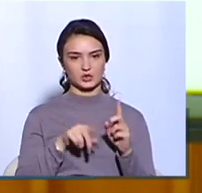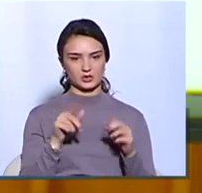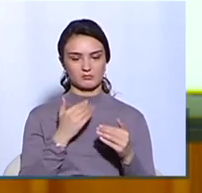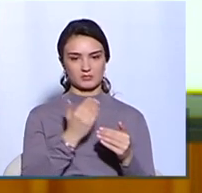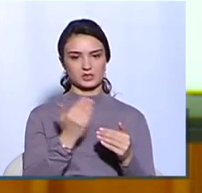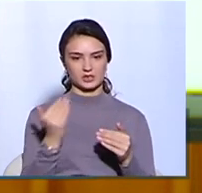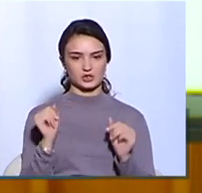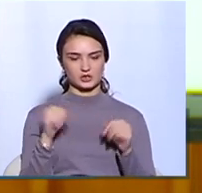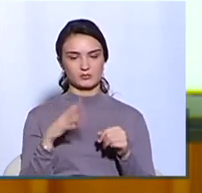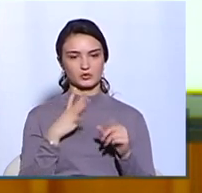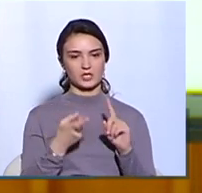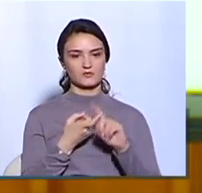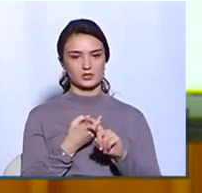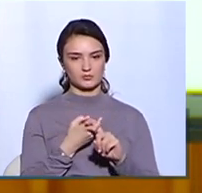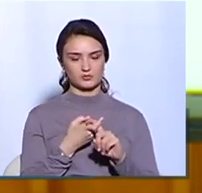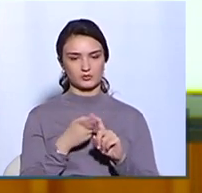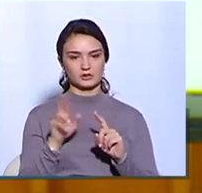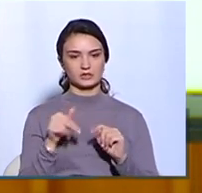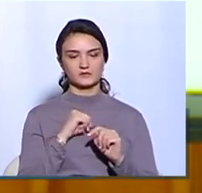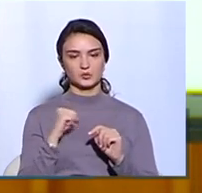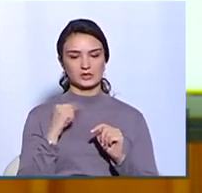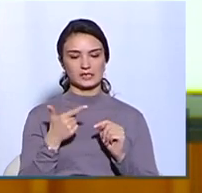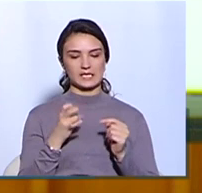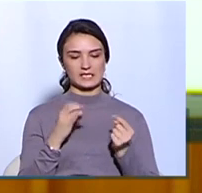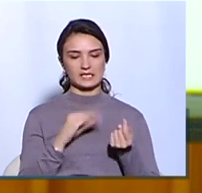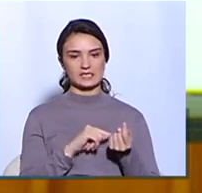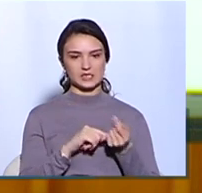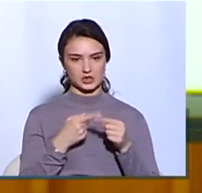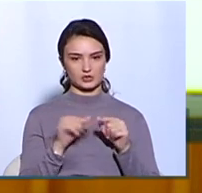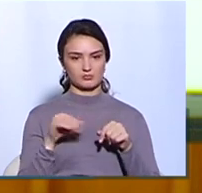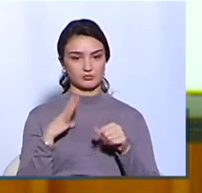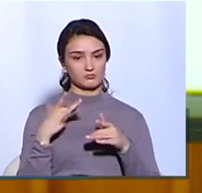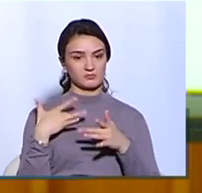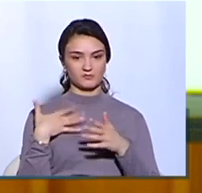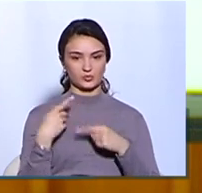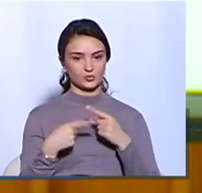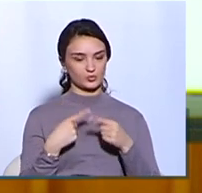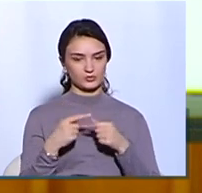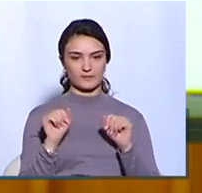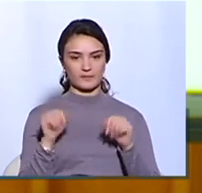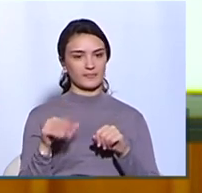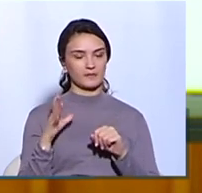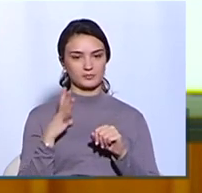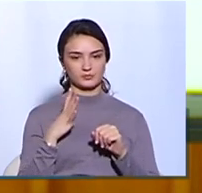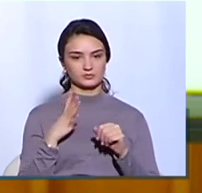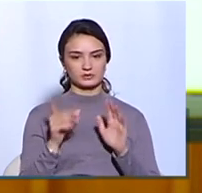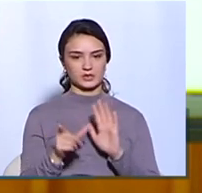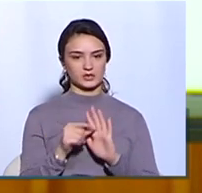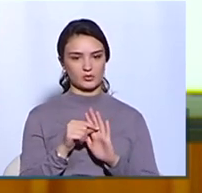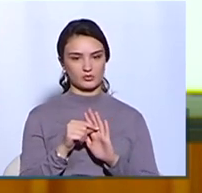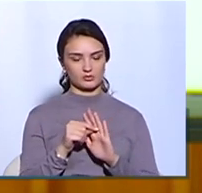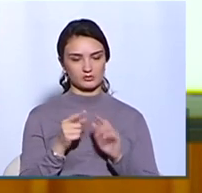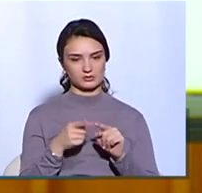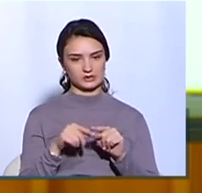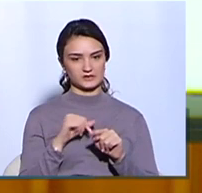მათგანი იყოს დაკავშირებული. თვითონ გენეტიკური შეიძლება იყოს მემკვიდრული და შეიძლება იყოს თანდაყოლილი, ესე